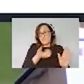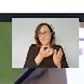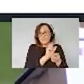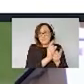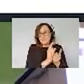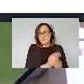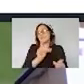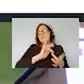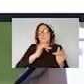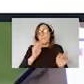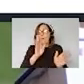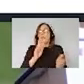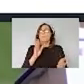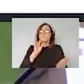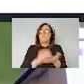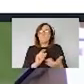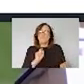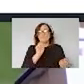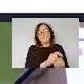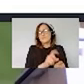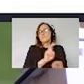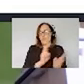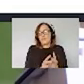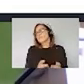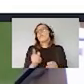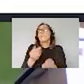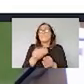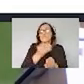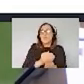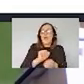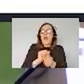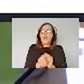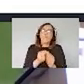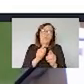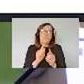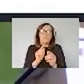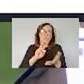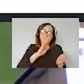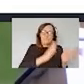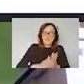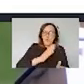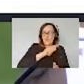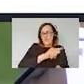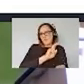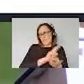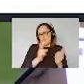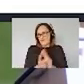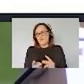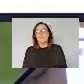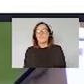wtedy wejść w to spotkanie ponownie. Także jak najbardziej, lub tuż przed i też na dzienniku włączyć to spotkanie.